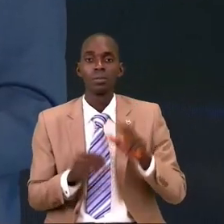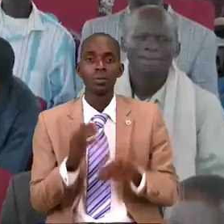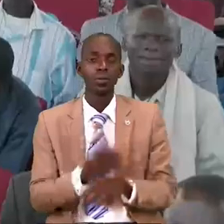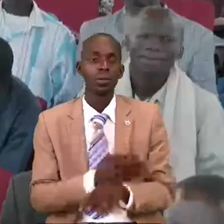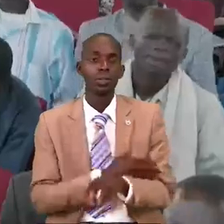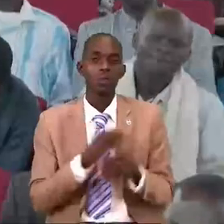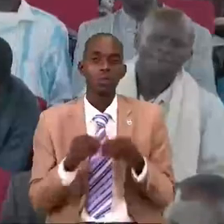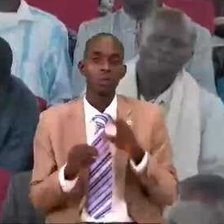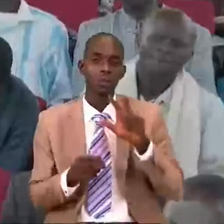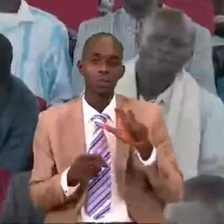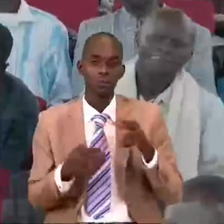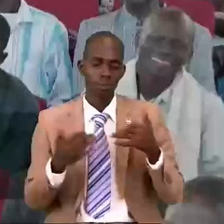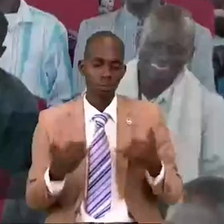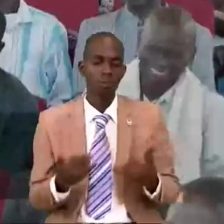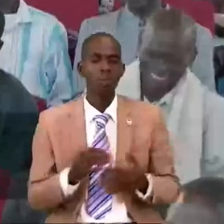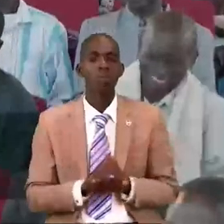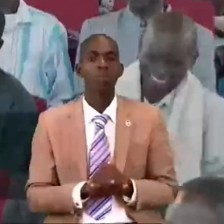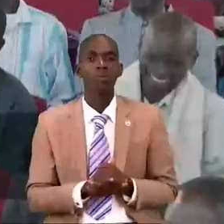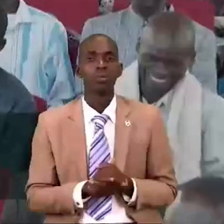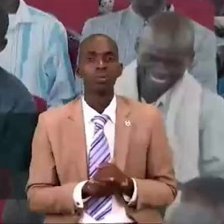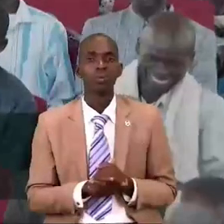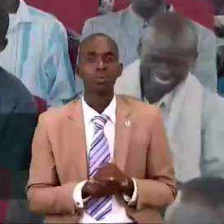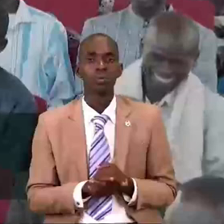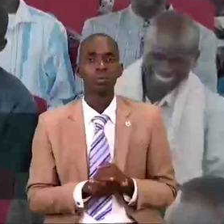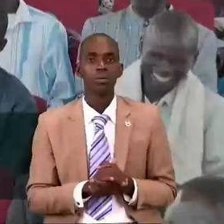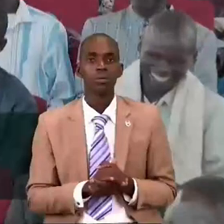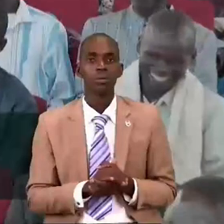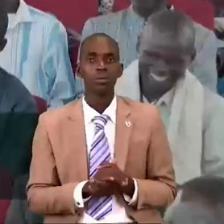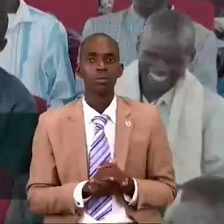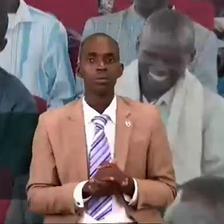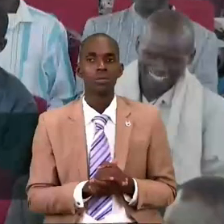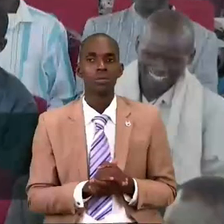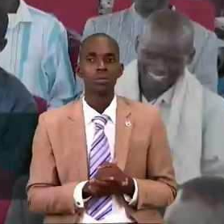et le progrès sur le terrain.